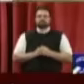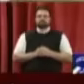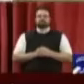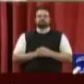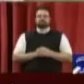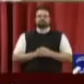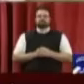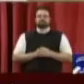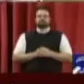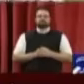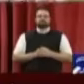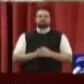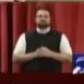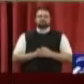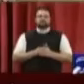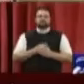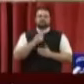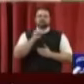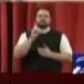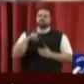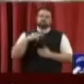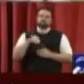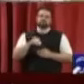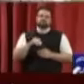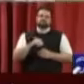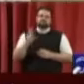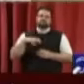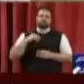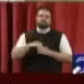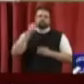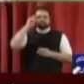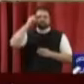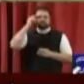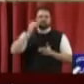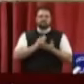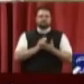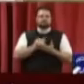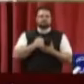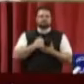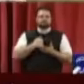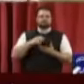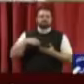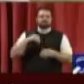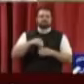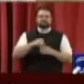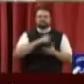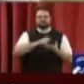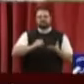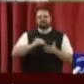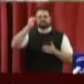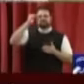nu, nu. N-a fost asta. fost în minte. Deci o chestie care vine așa. era în partea de jos, nu în partea de jos.